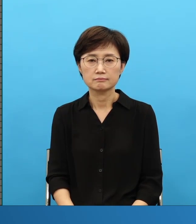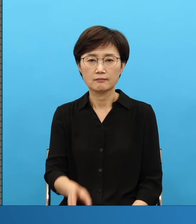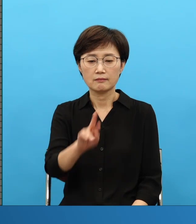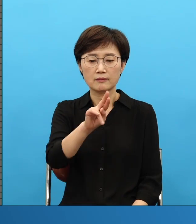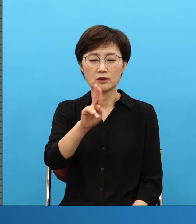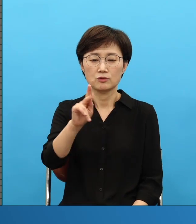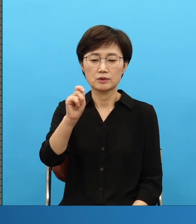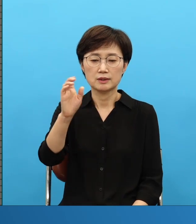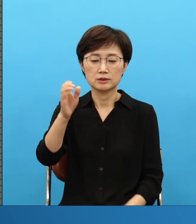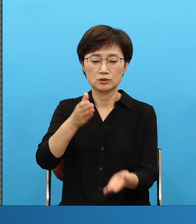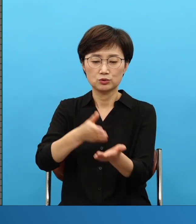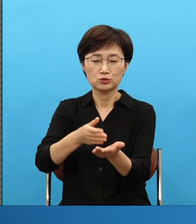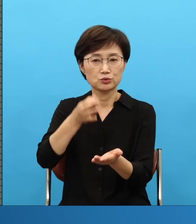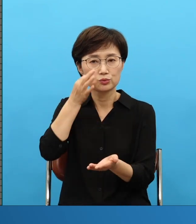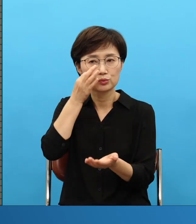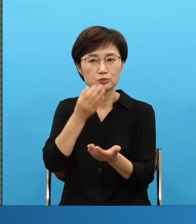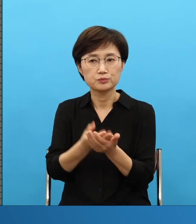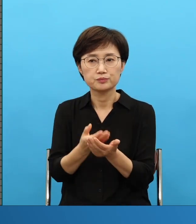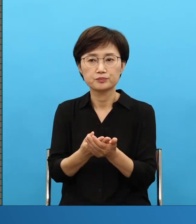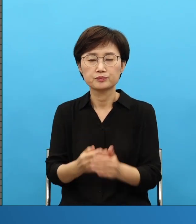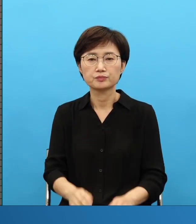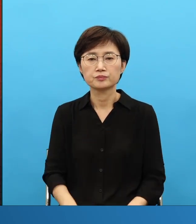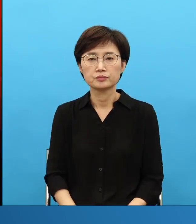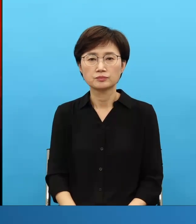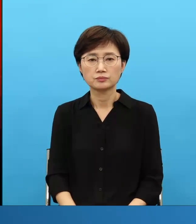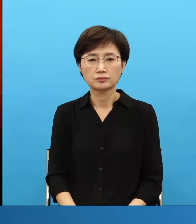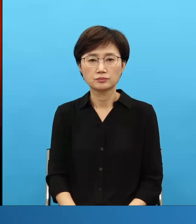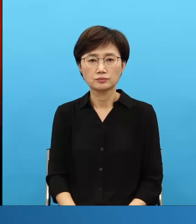RUTC 뉴스가 있겠습니다. We watch the RUTC News.